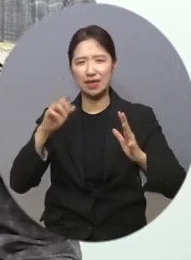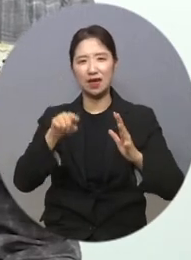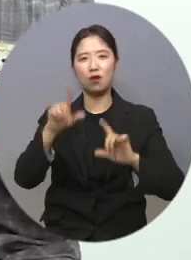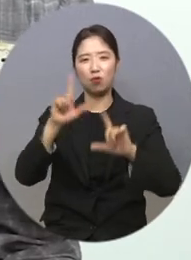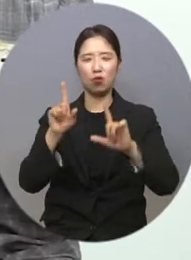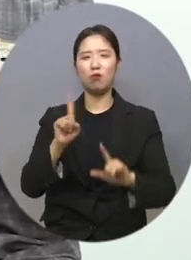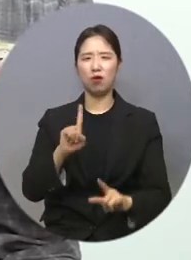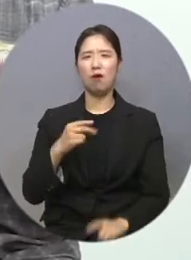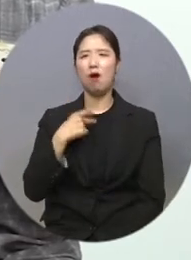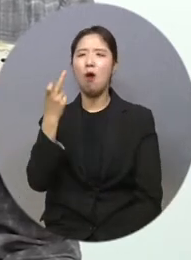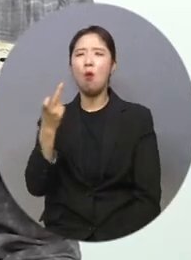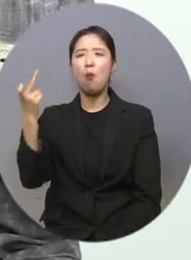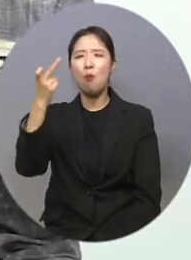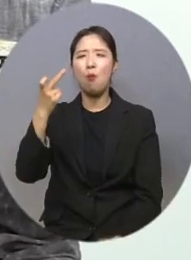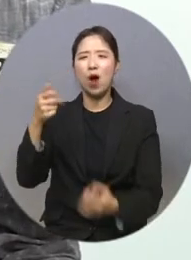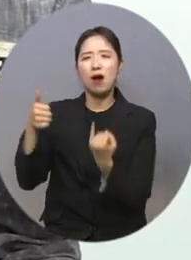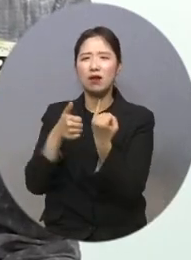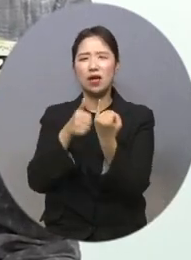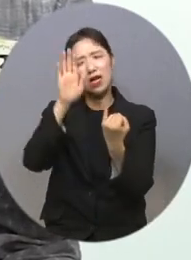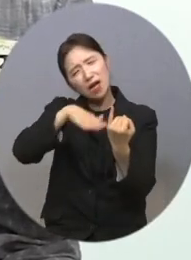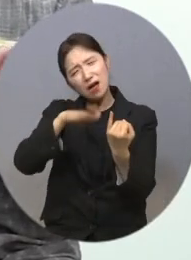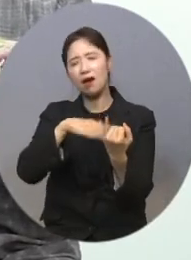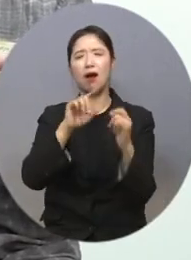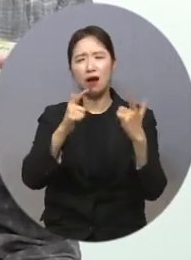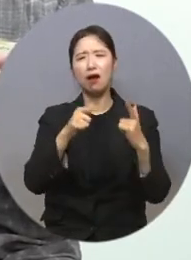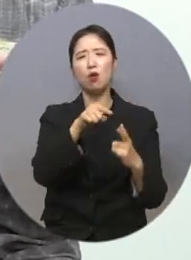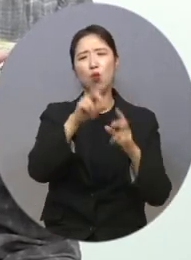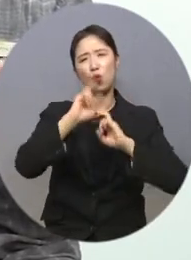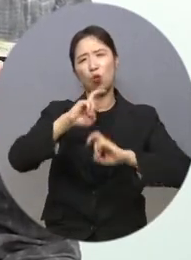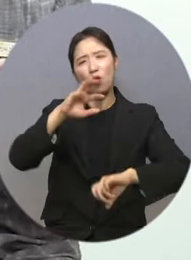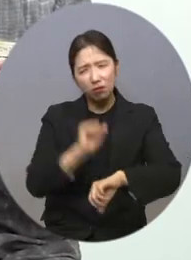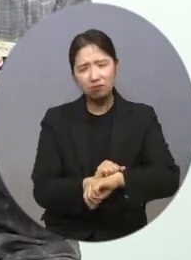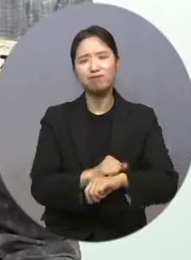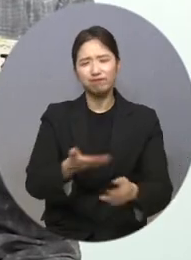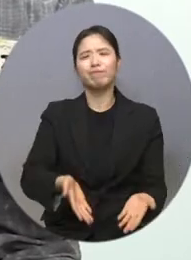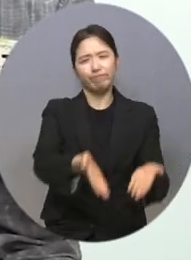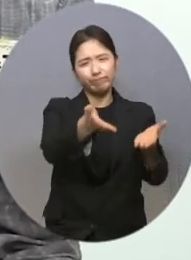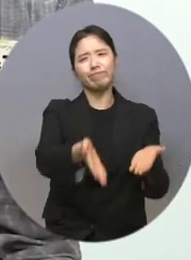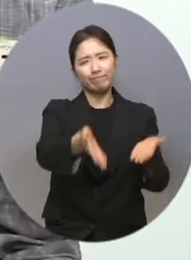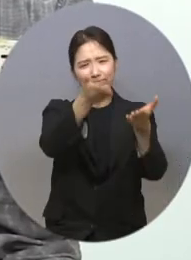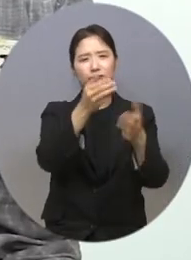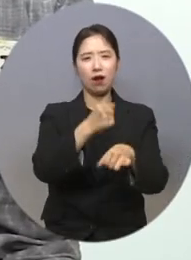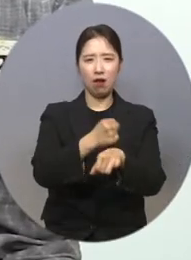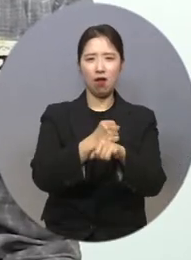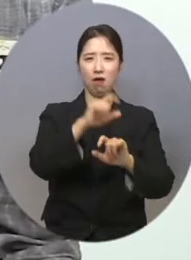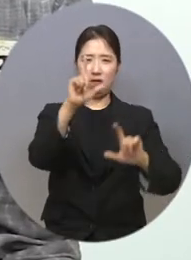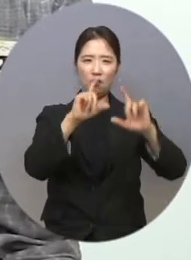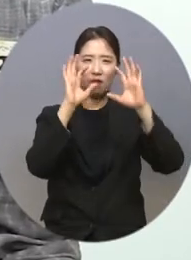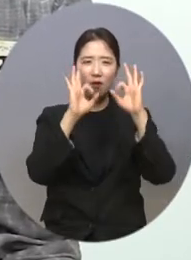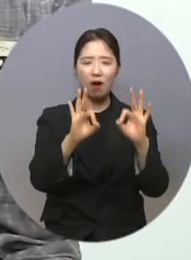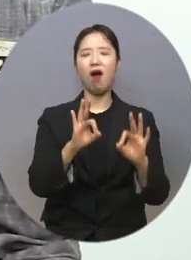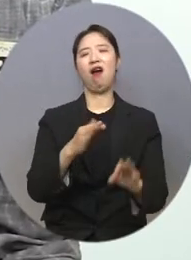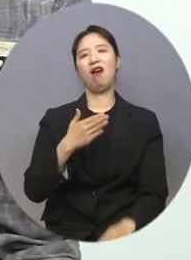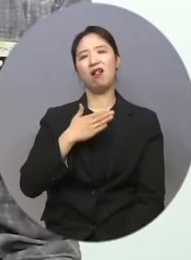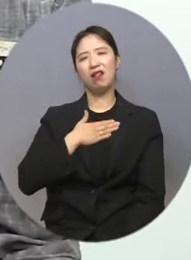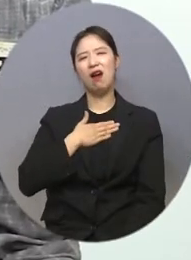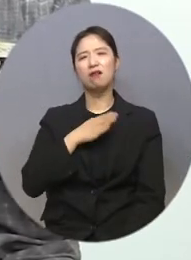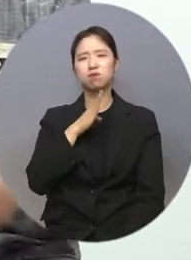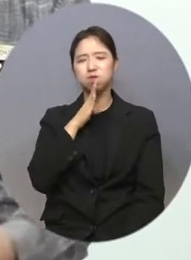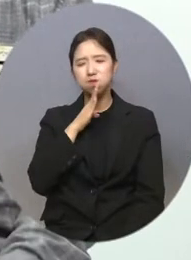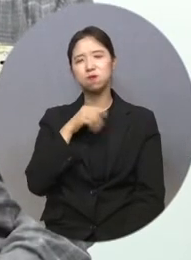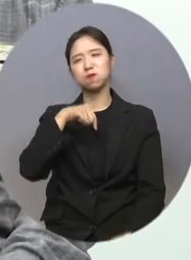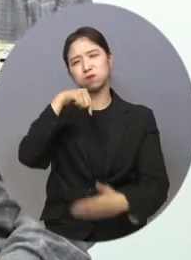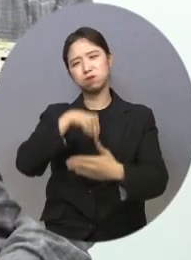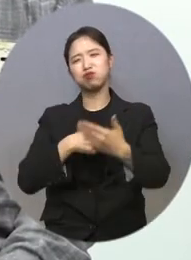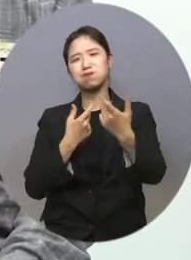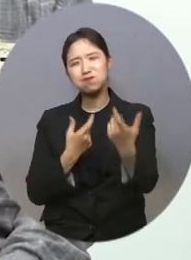아니라 너 노래 잘하잖아 너의 재능을 마음껏 발휘해. 이런 장면들에서 저 좀 많이 이렇게 공감되는 부분이 또